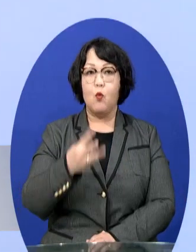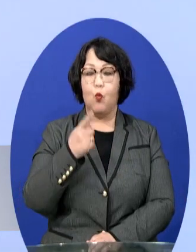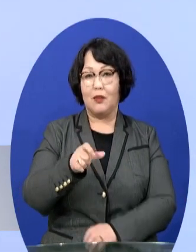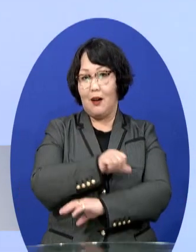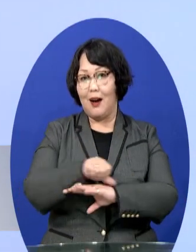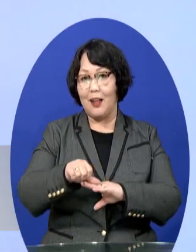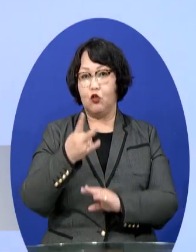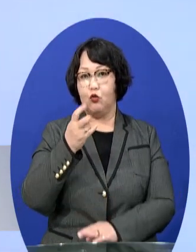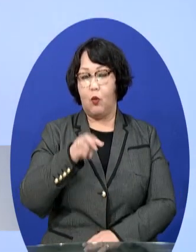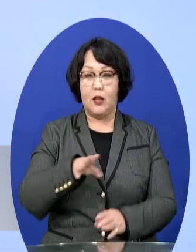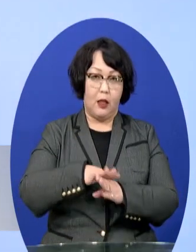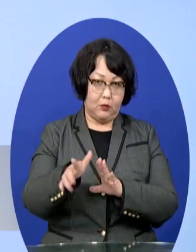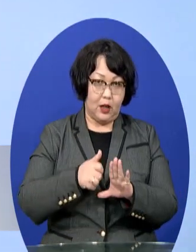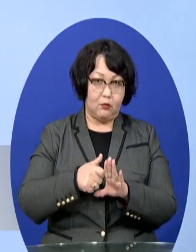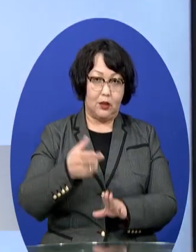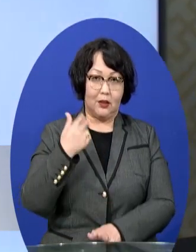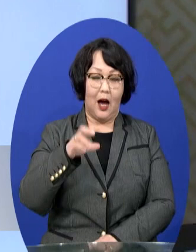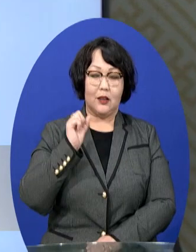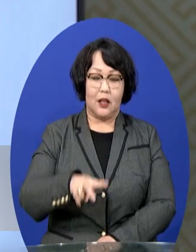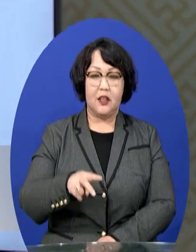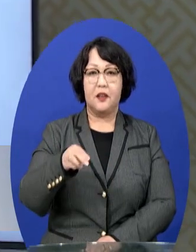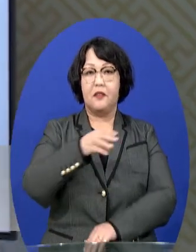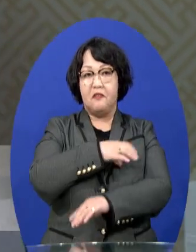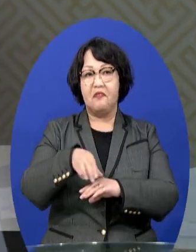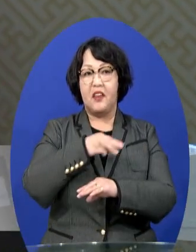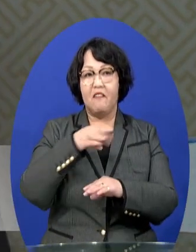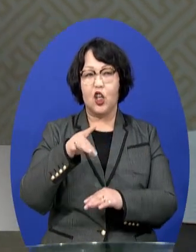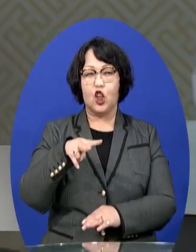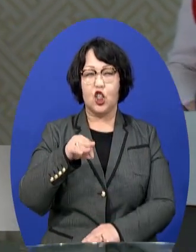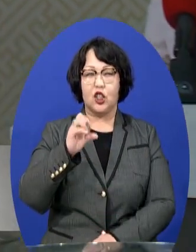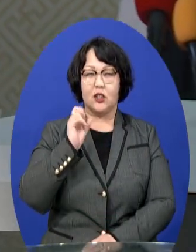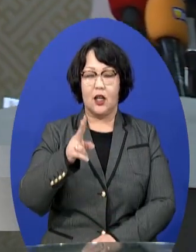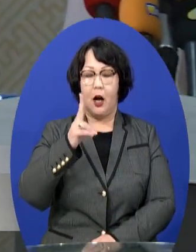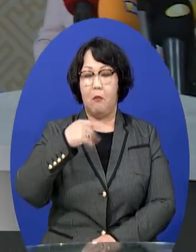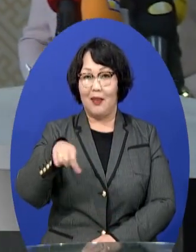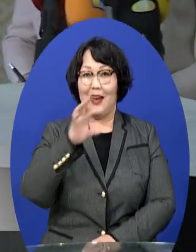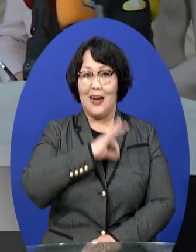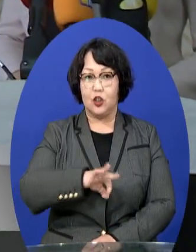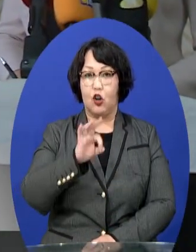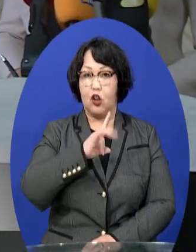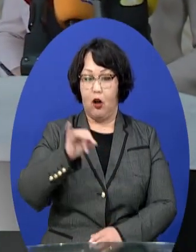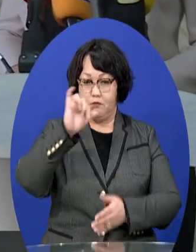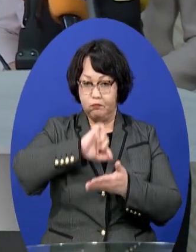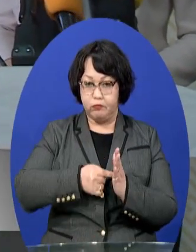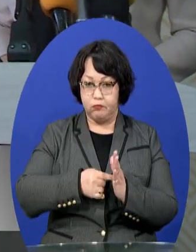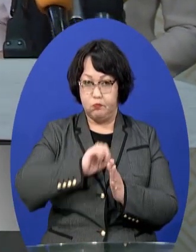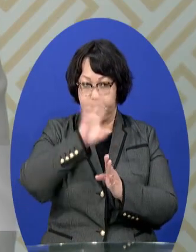нэмэгцэн үртгийн албан татвар, даатгал, тээвэр, логистик, компанийн ашиг орлого зэрэг бүх зардлыг тооцож